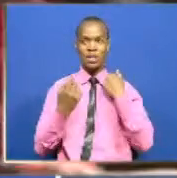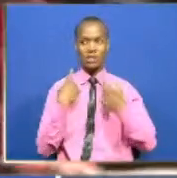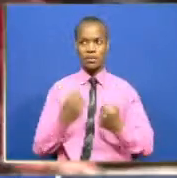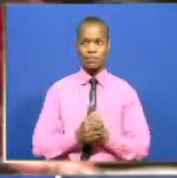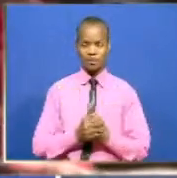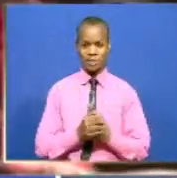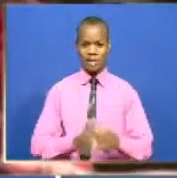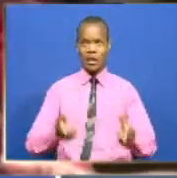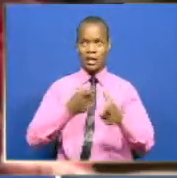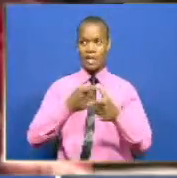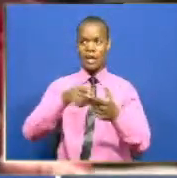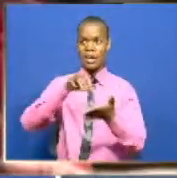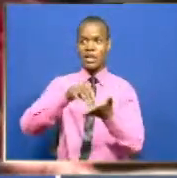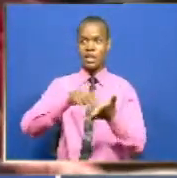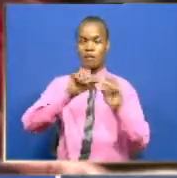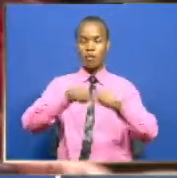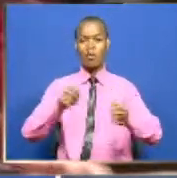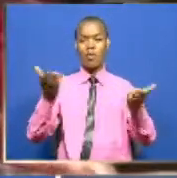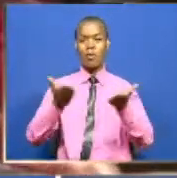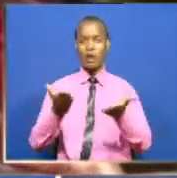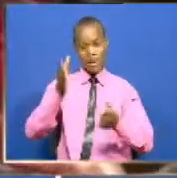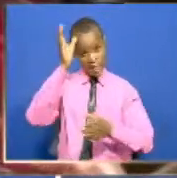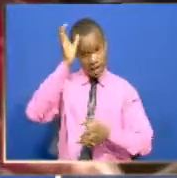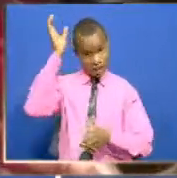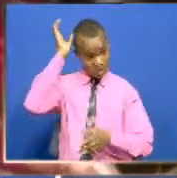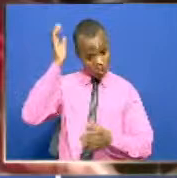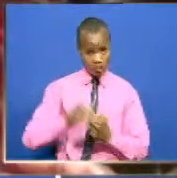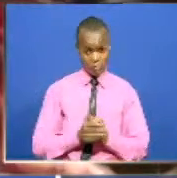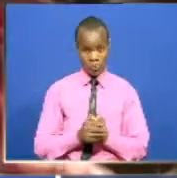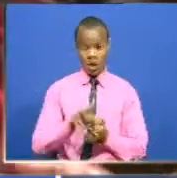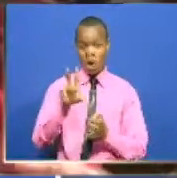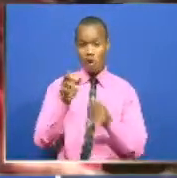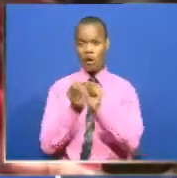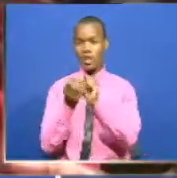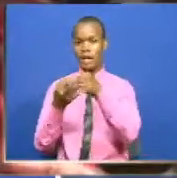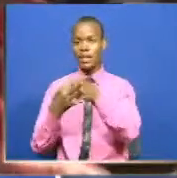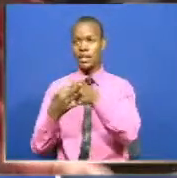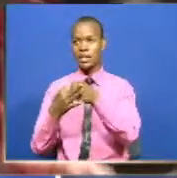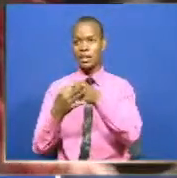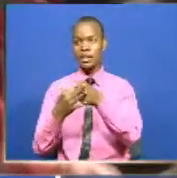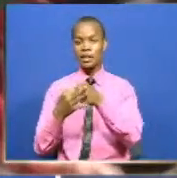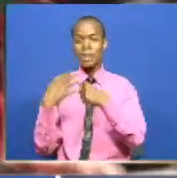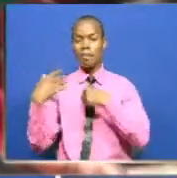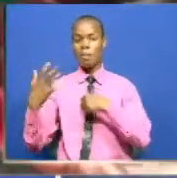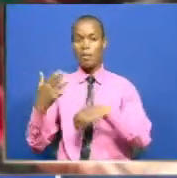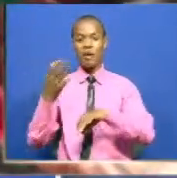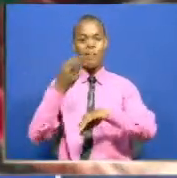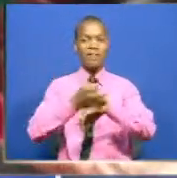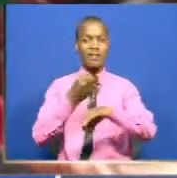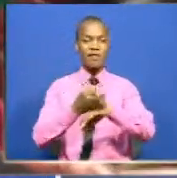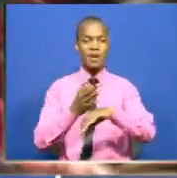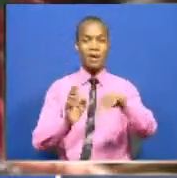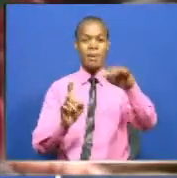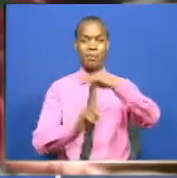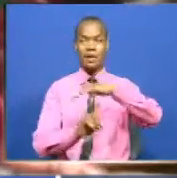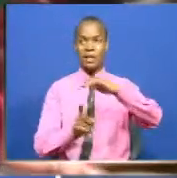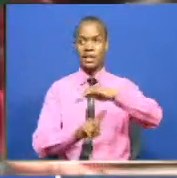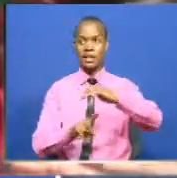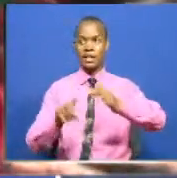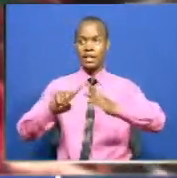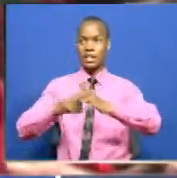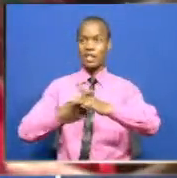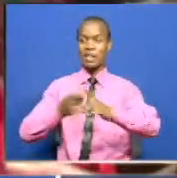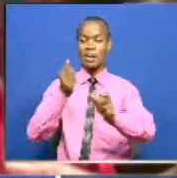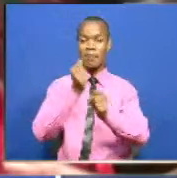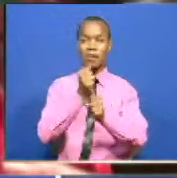Eldoret. After 2018, tukaanza kupresent document zetu kusema hii document ya watu ni fake. Hapo ministry wakaanza kutengenezea hao document ambayo